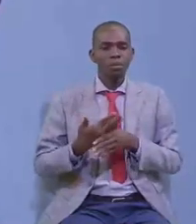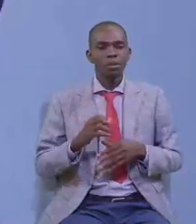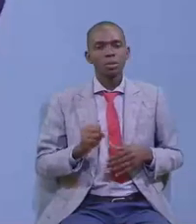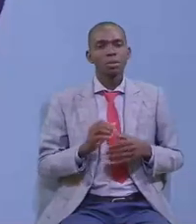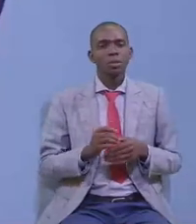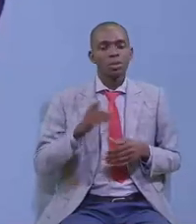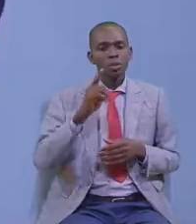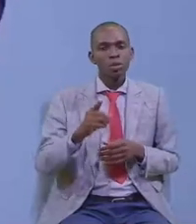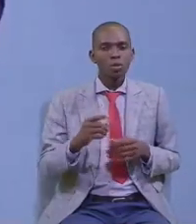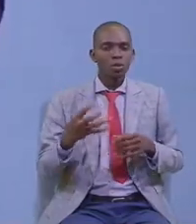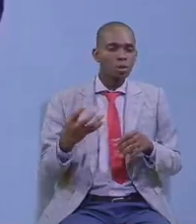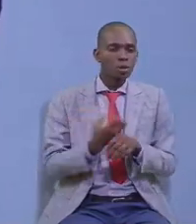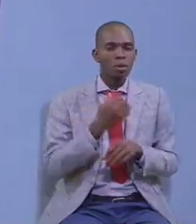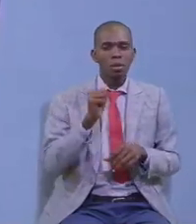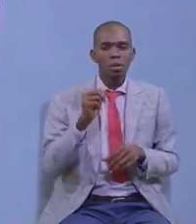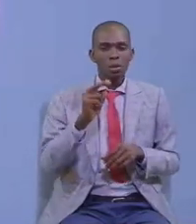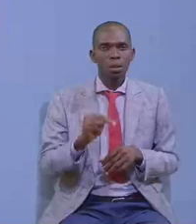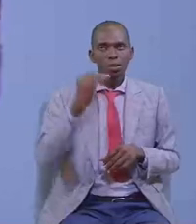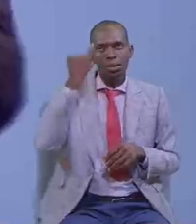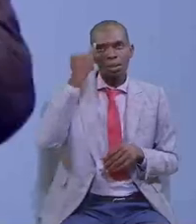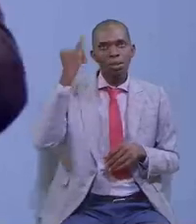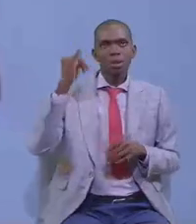Tu prends une idée, une pensée.